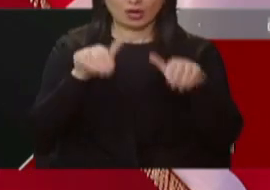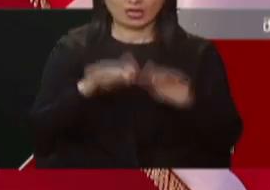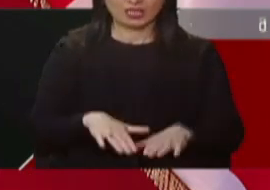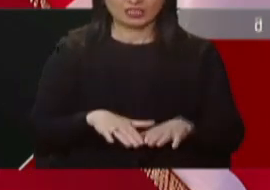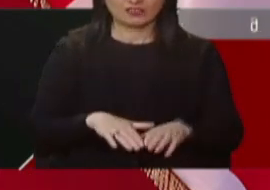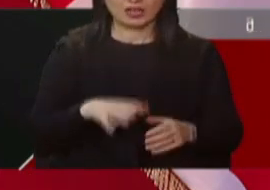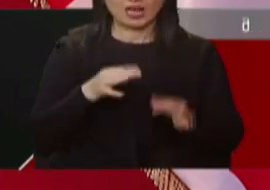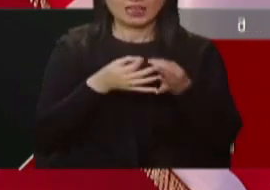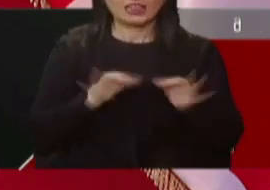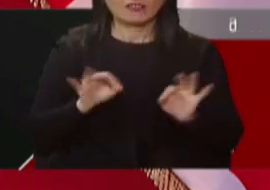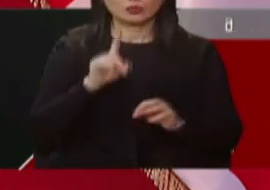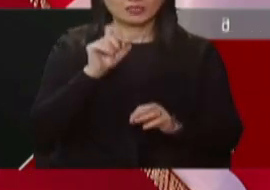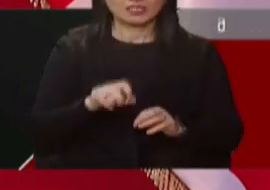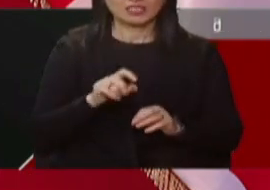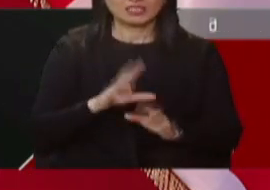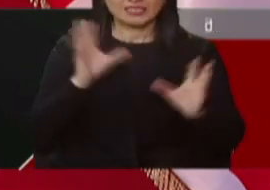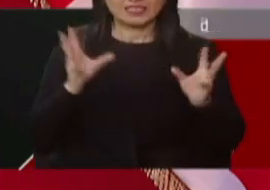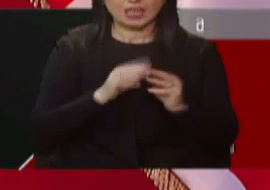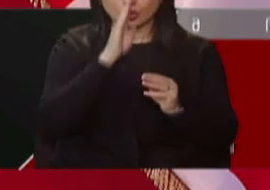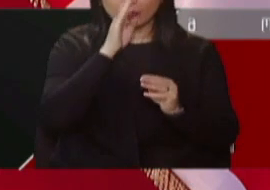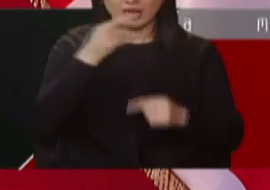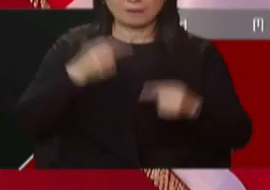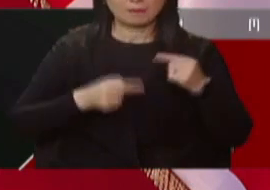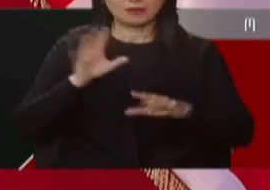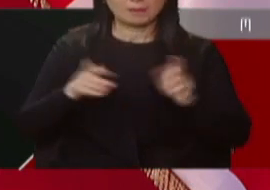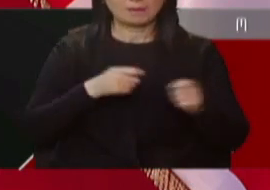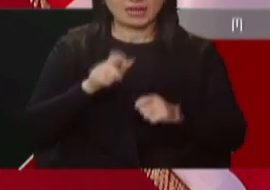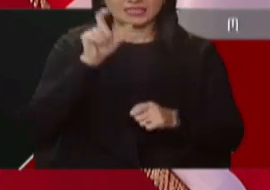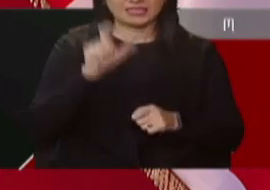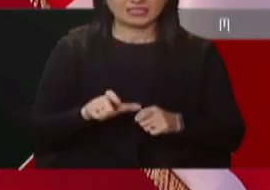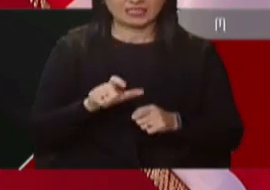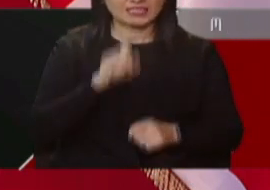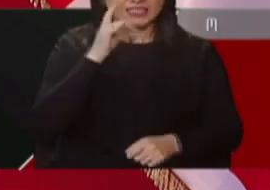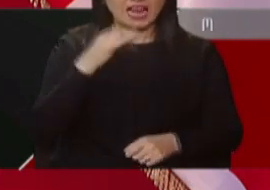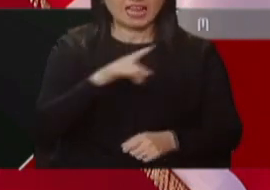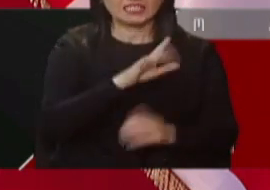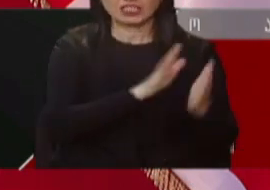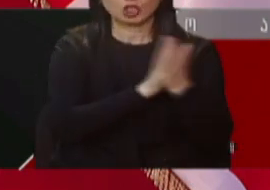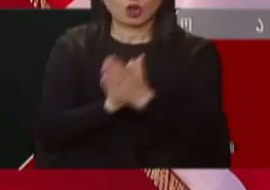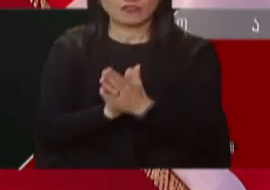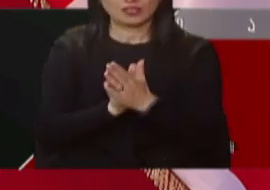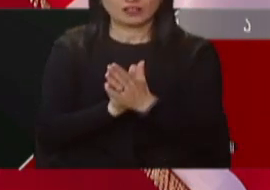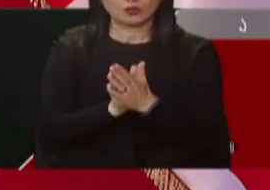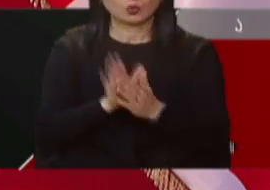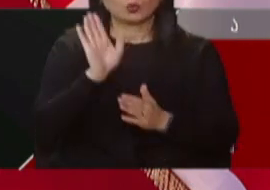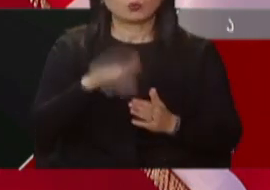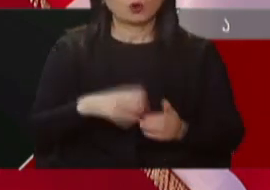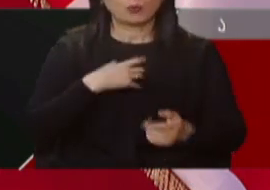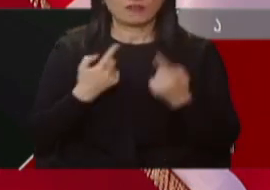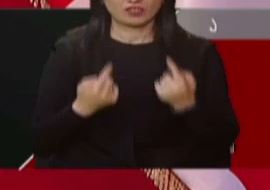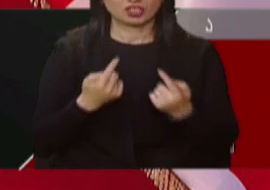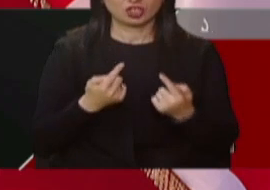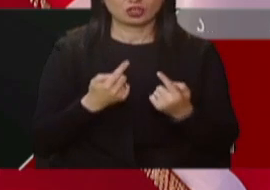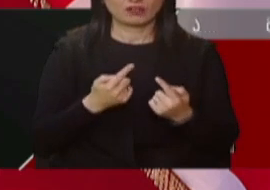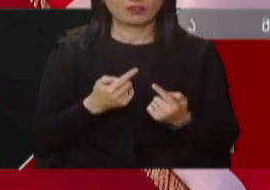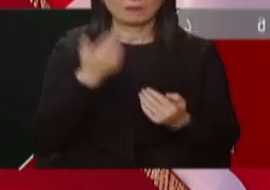gadaqvetileba. Tavisuflebisatvis saerto mtertan mebzoli prezidenti Zelenskis tkhovna უფრო